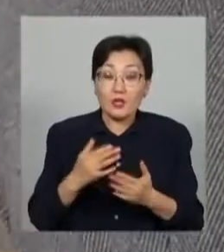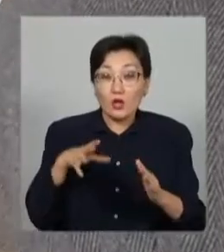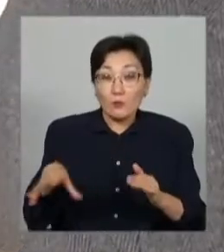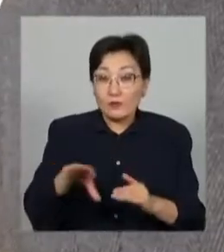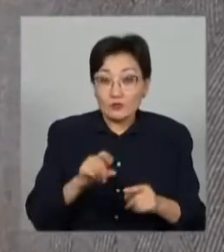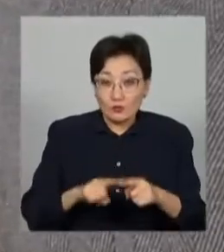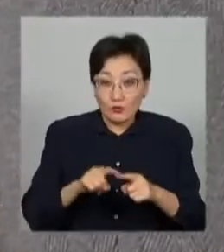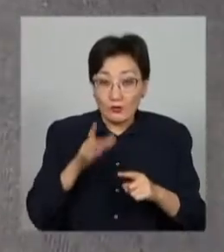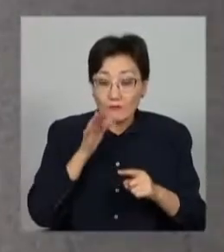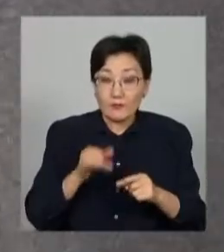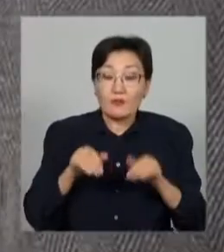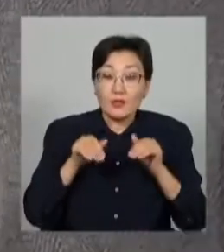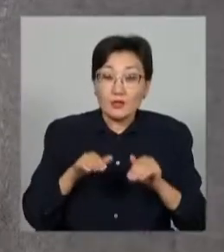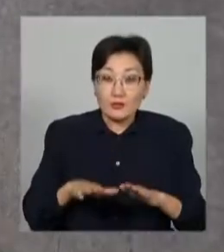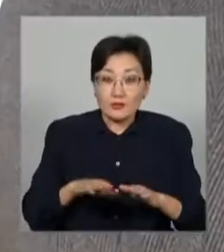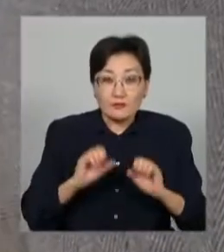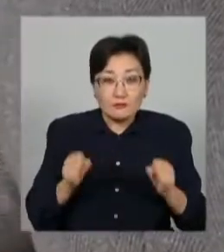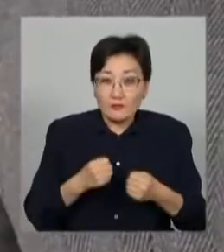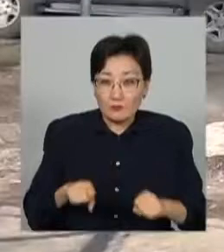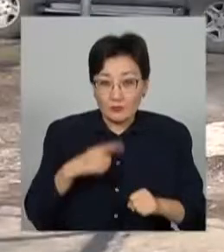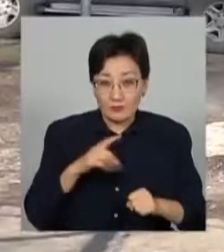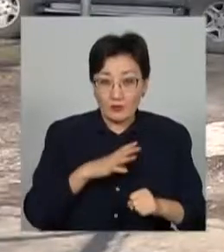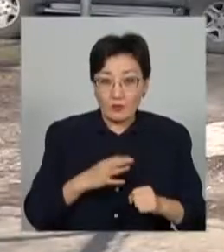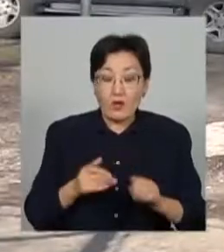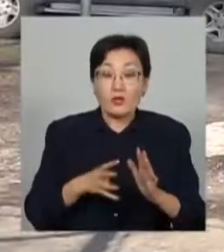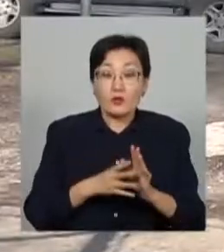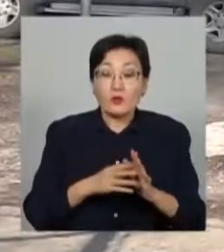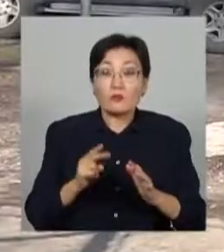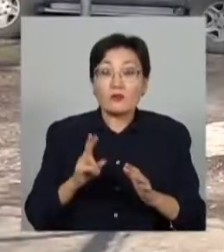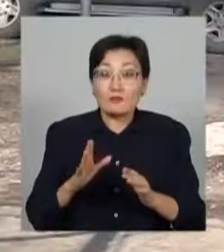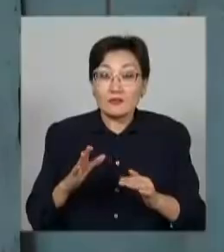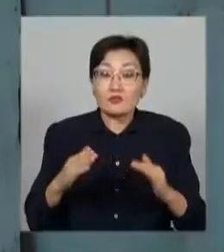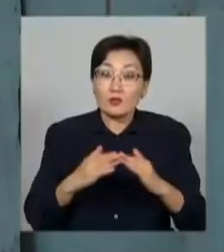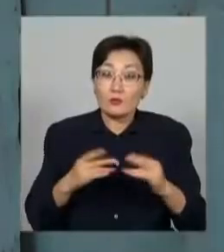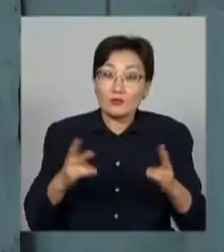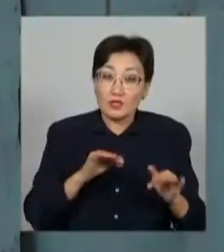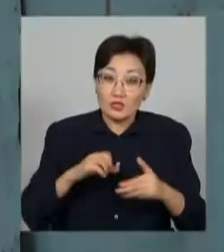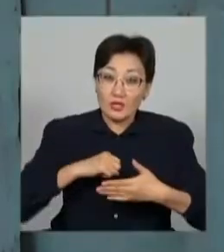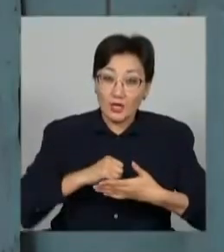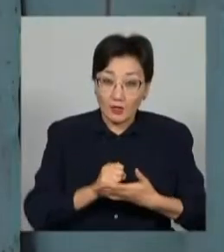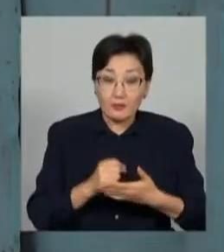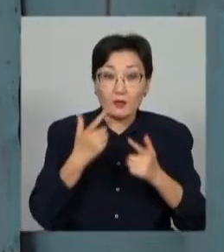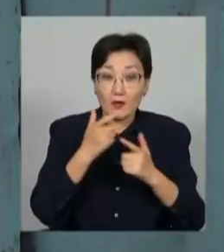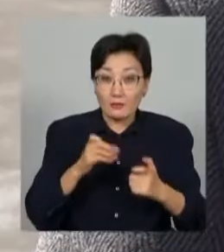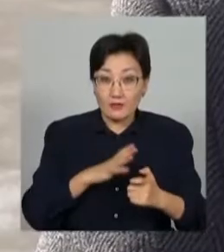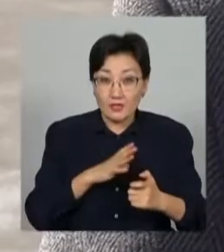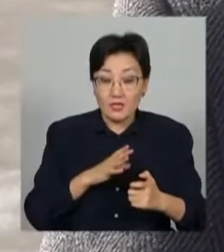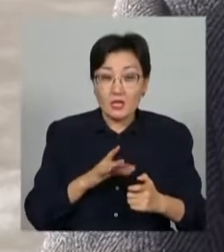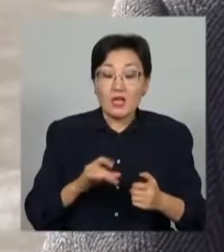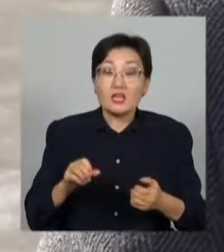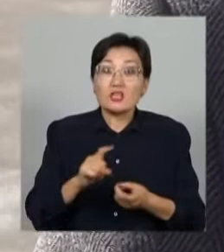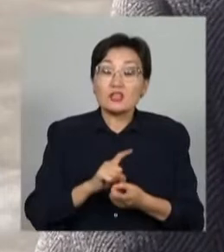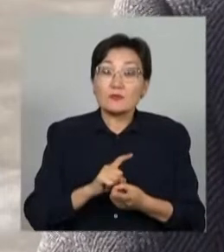бәрін жақын арада ыңғайластыру мүмкін емес дегенді алға тартты. Ал 9 пәтерлі үйге қатысты тиісті шаралар қабылданғанын мәлімдеді.